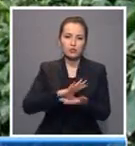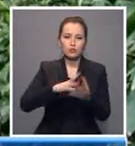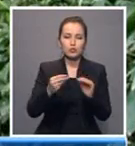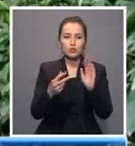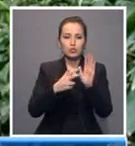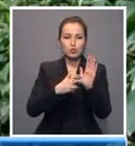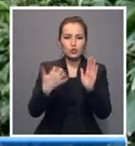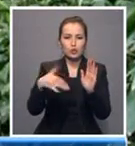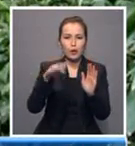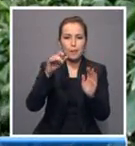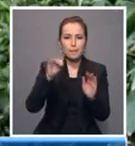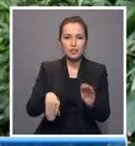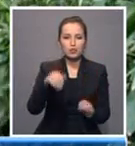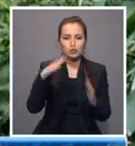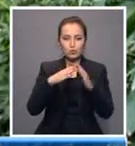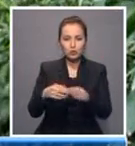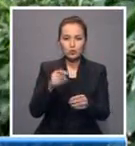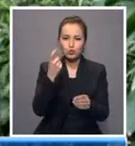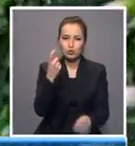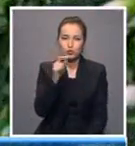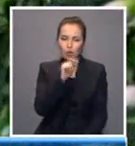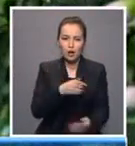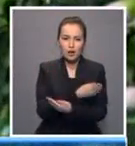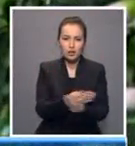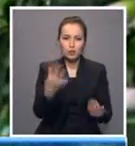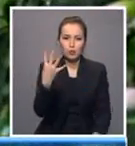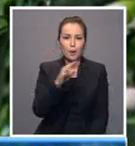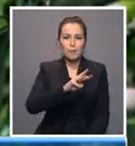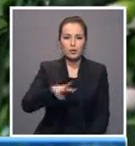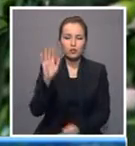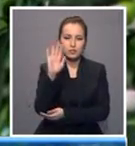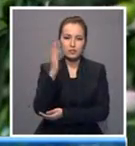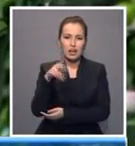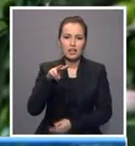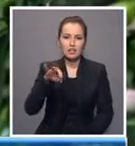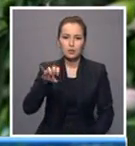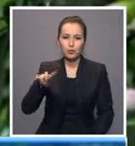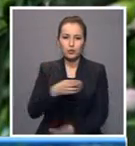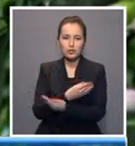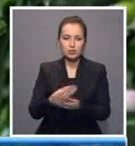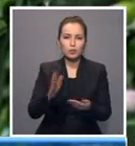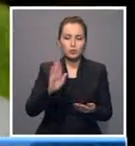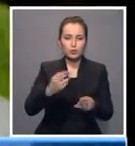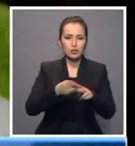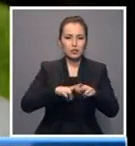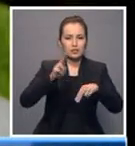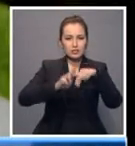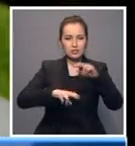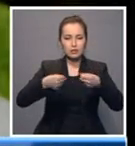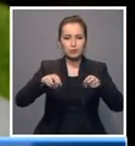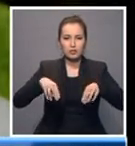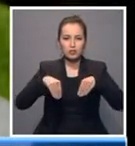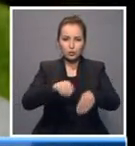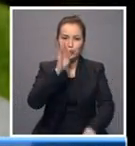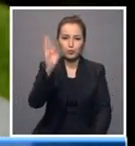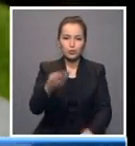850 мың үйдің әрқайсысына 100 тауықтан таратылып, 4 миллион астам лимон ағашы үшін жылыжай салу жоспарланып отыр. Және де өзбек